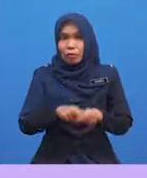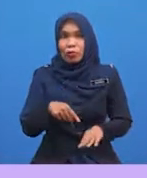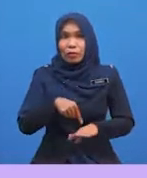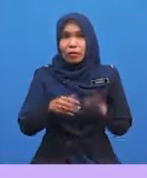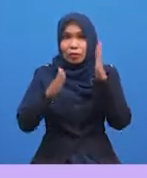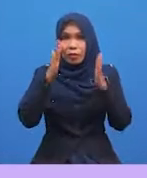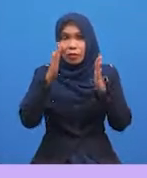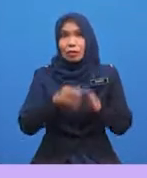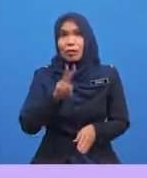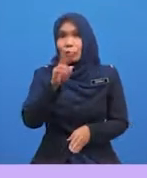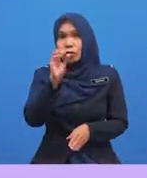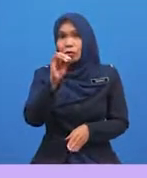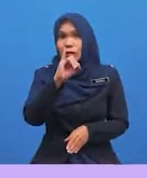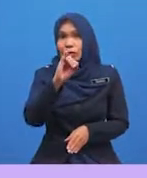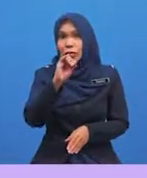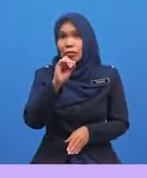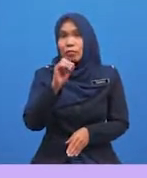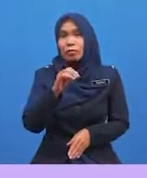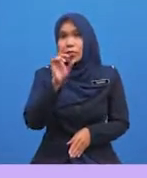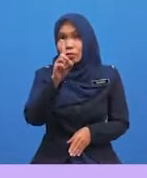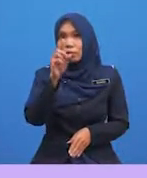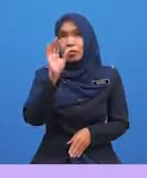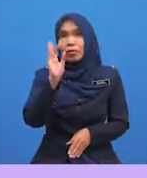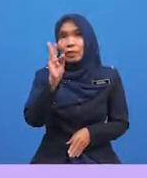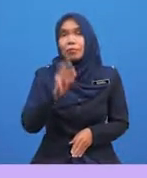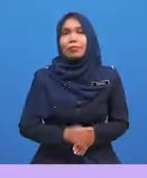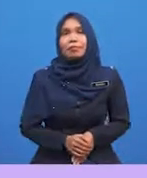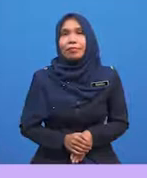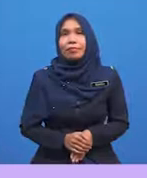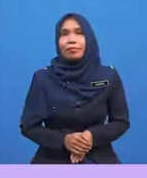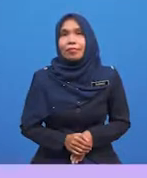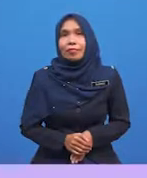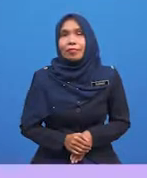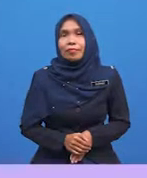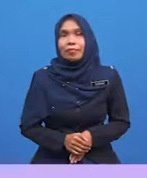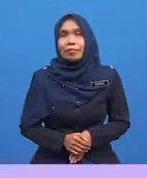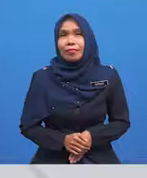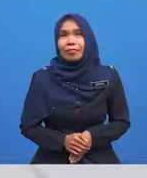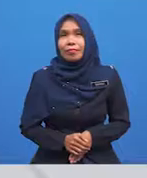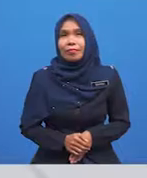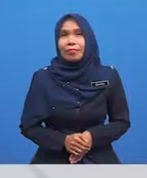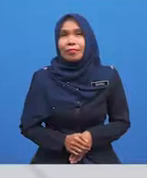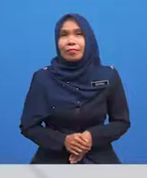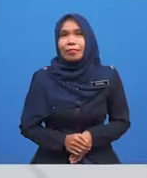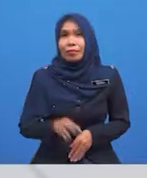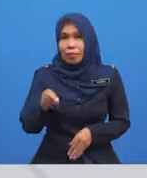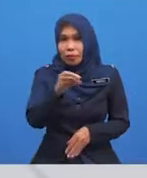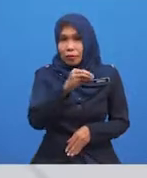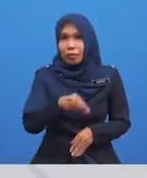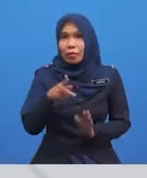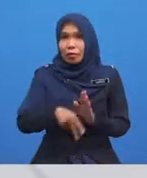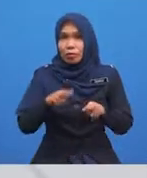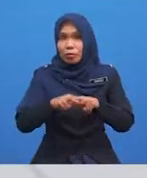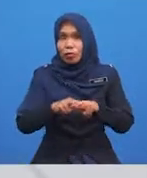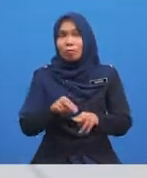tahun 2016 adalah seramai 31.7 juta orang. Taburan penduduk di Malaysia